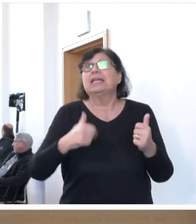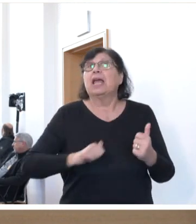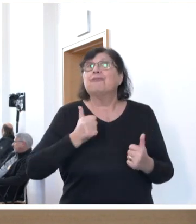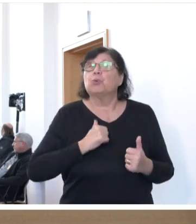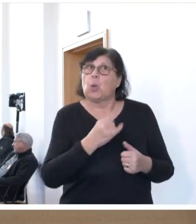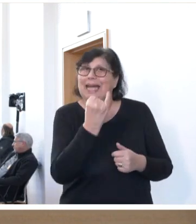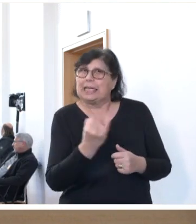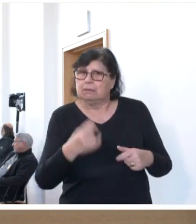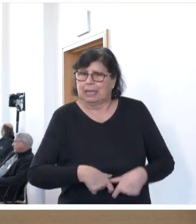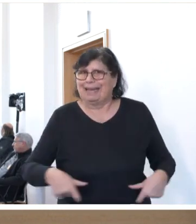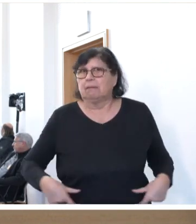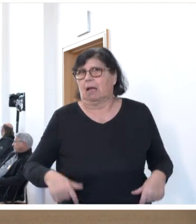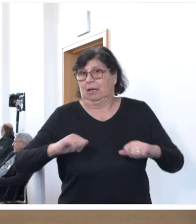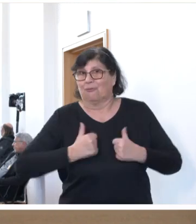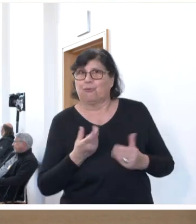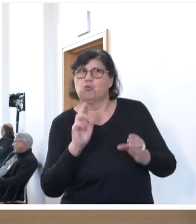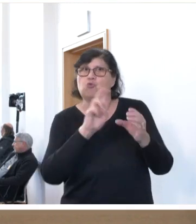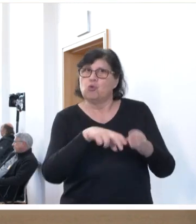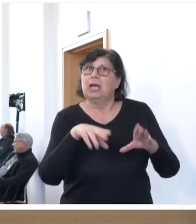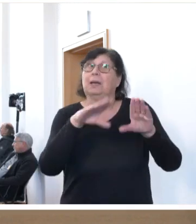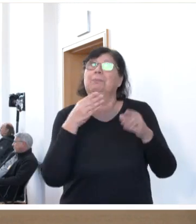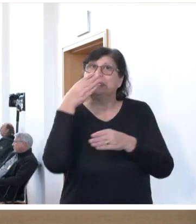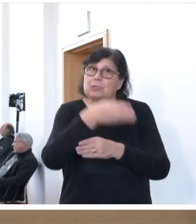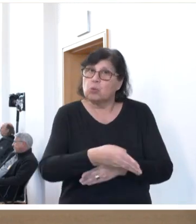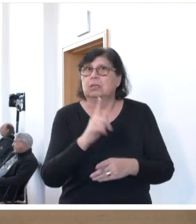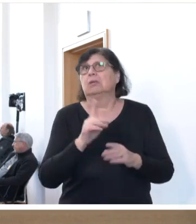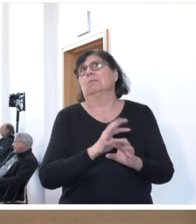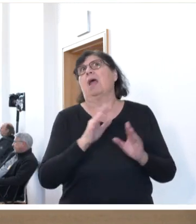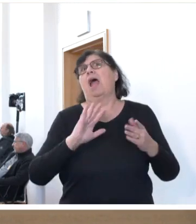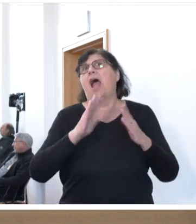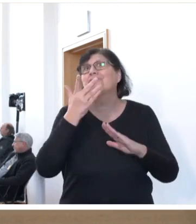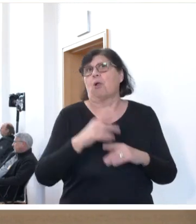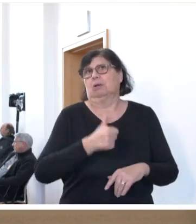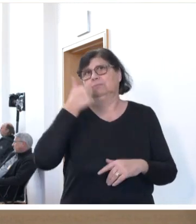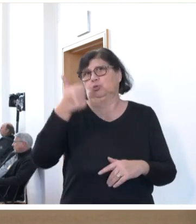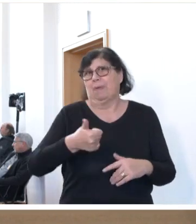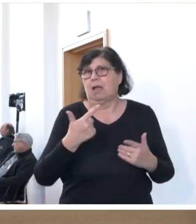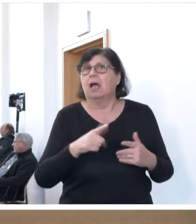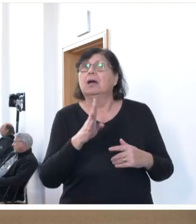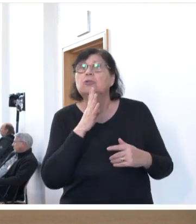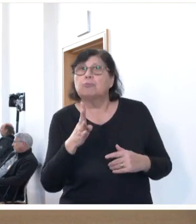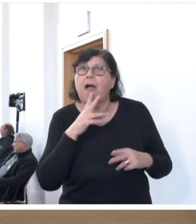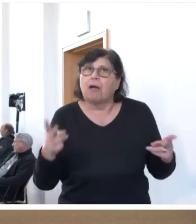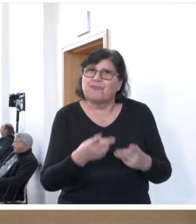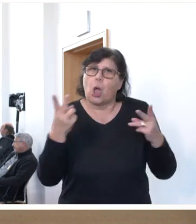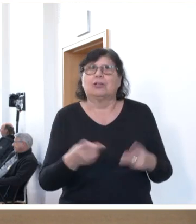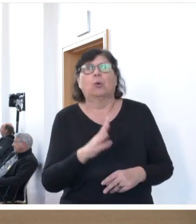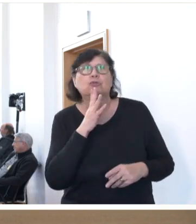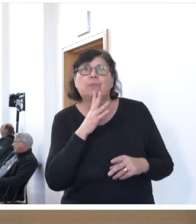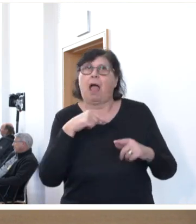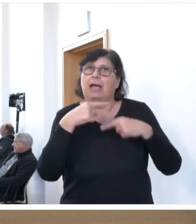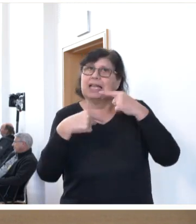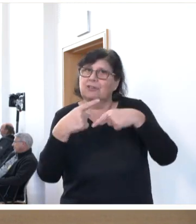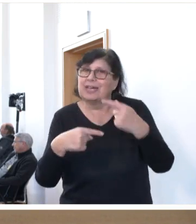Kinder in Kitas gehen, umso größer sind die Erfolge, sei es im Bereich der Sprachförderung und Sprachentwicklung oder